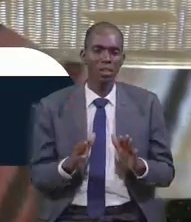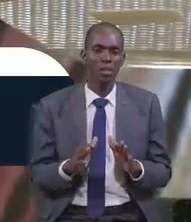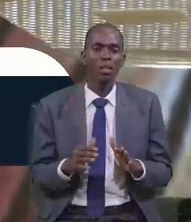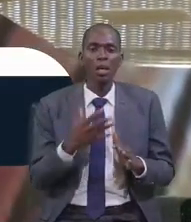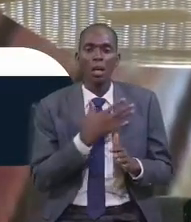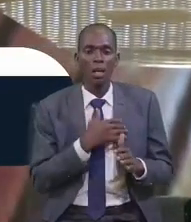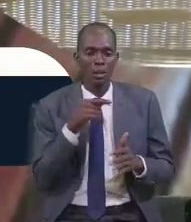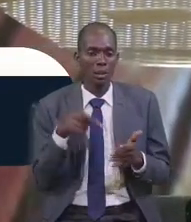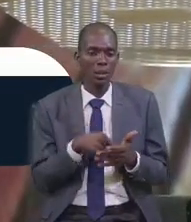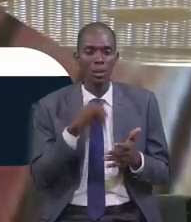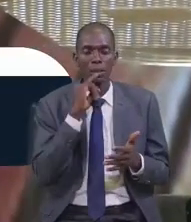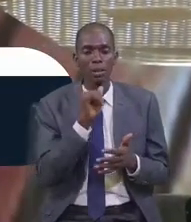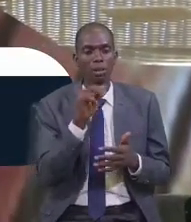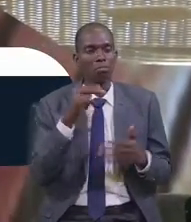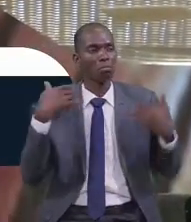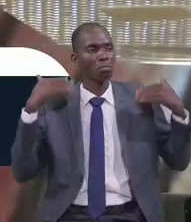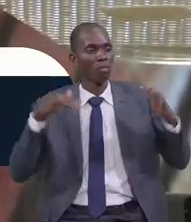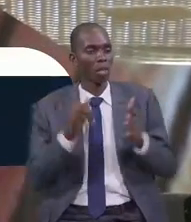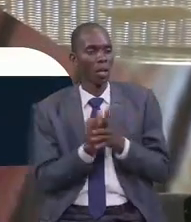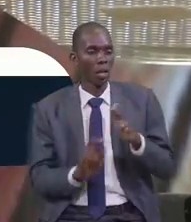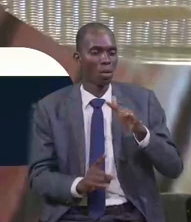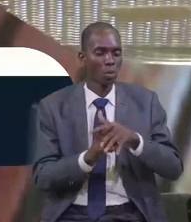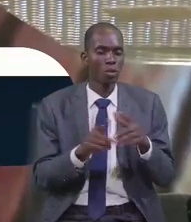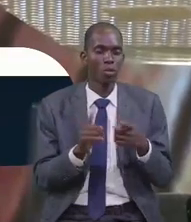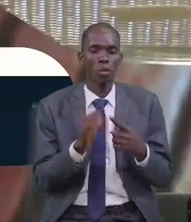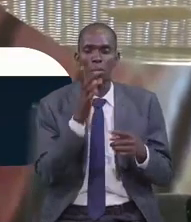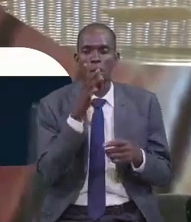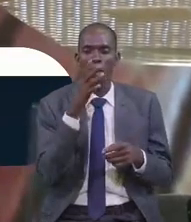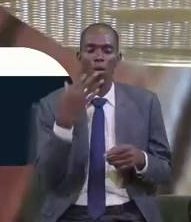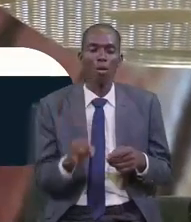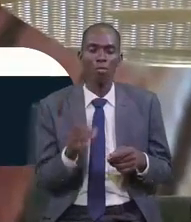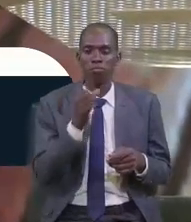qui est apparu à la mère de